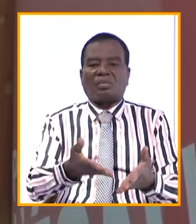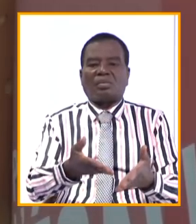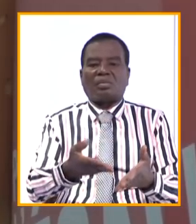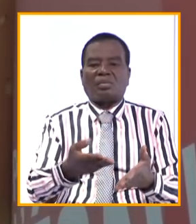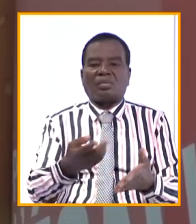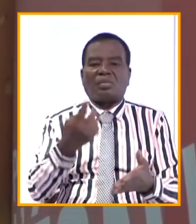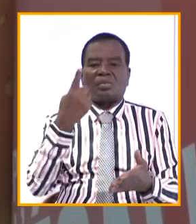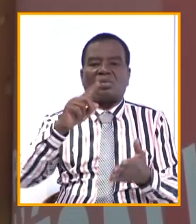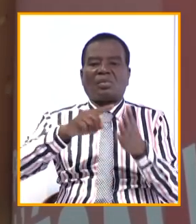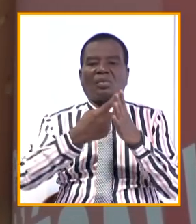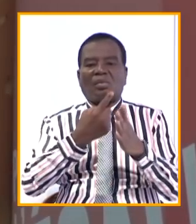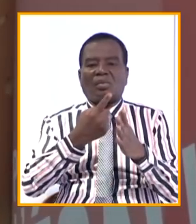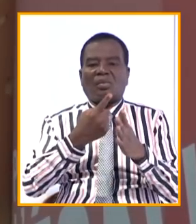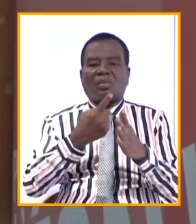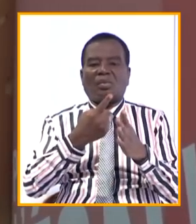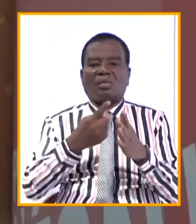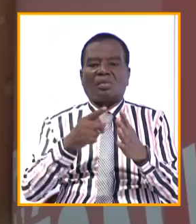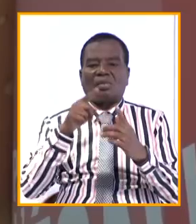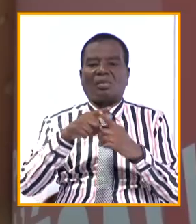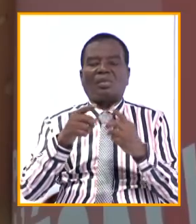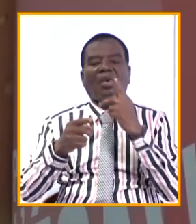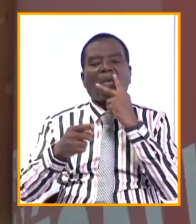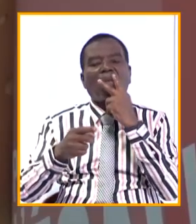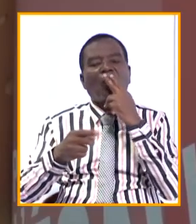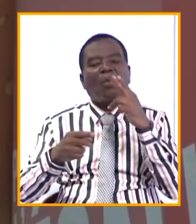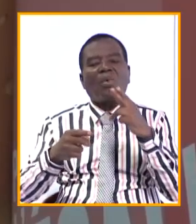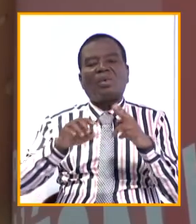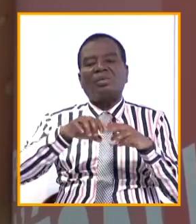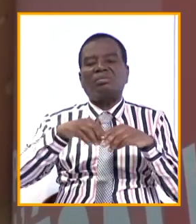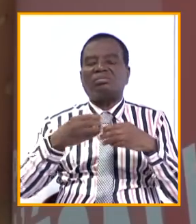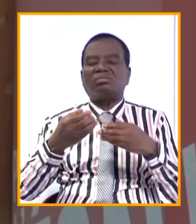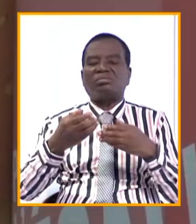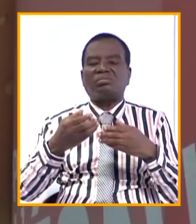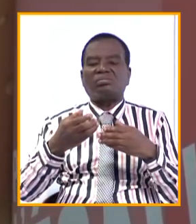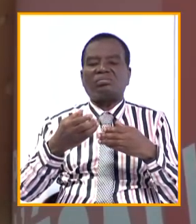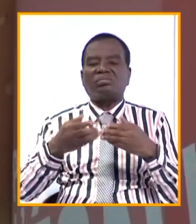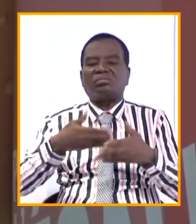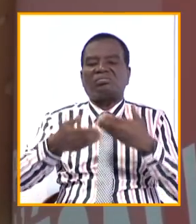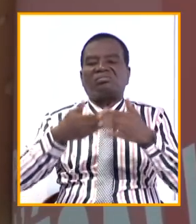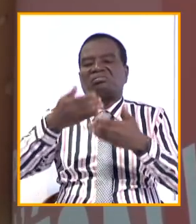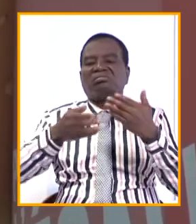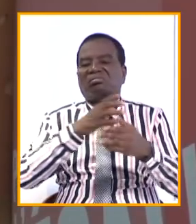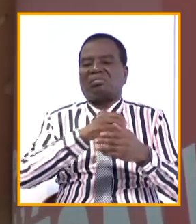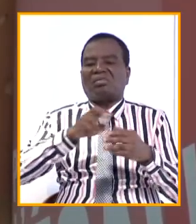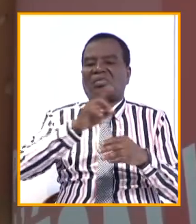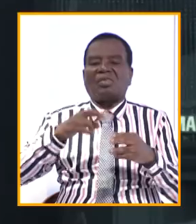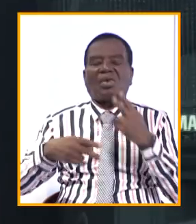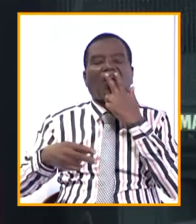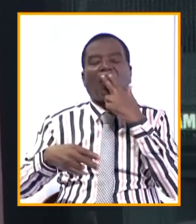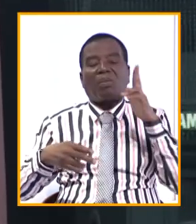qu'une seule fois à la cigarette ou bien à n'importe quelle forme de tabac, ça veut dire que vous faites du